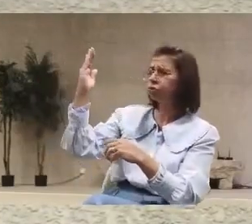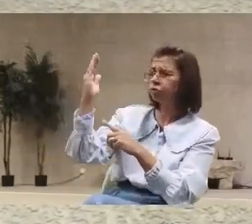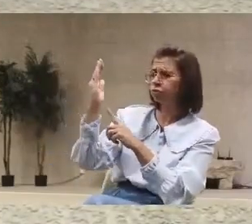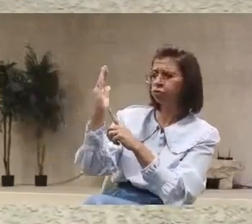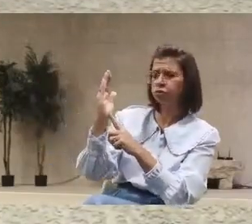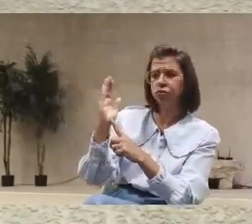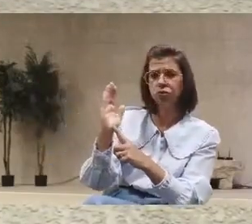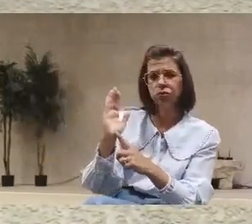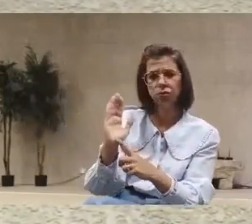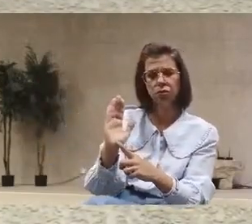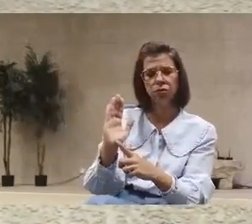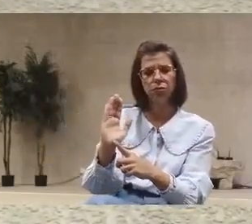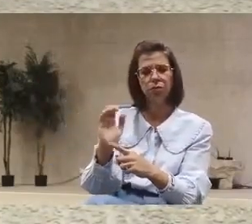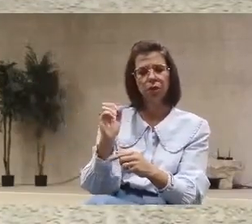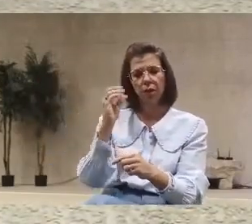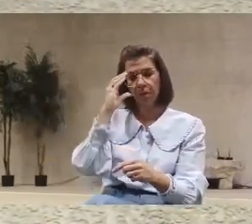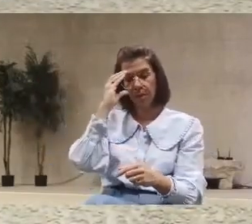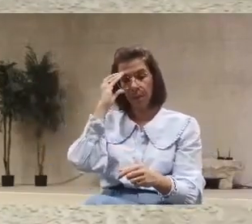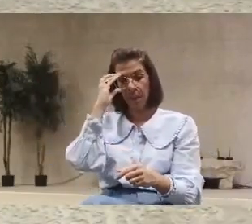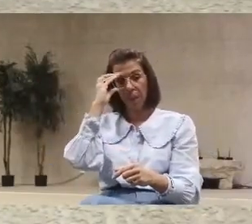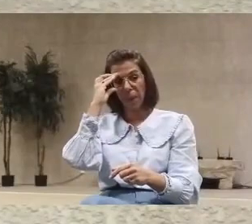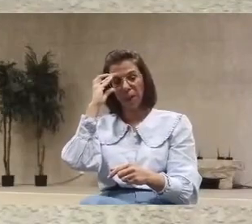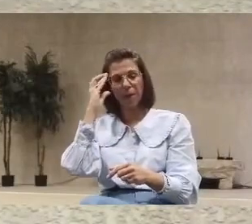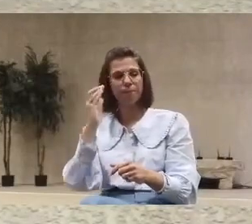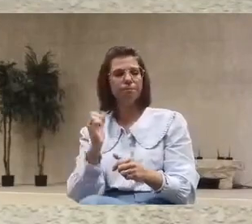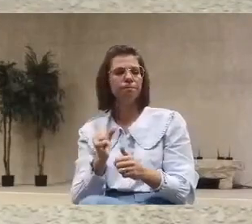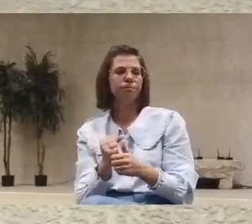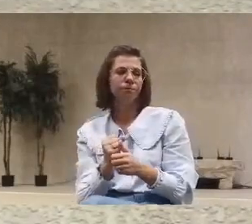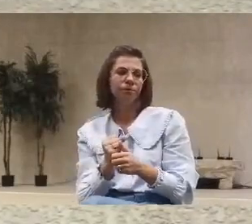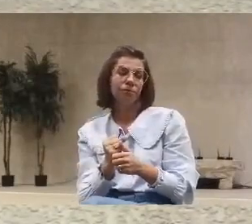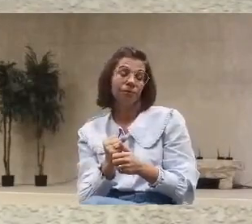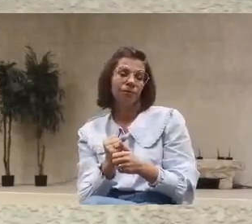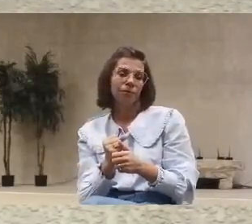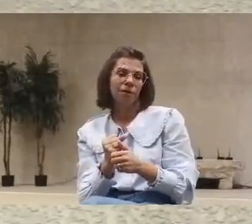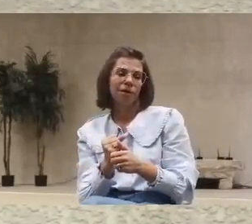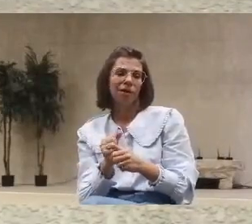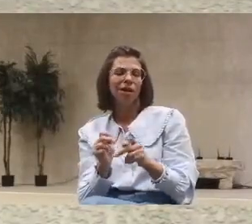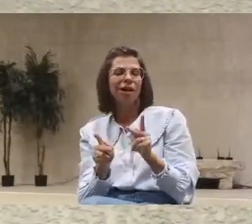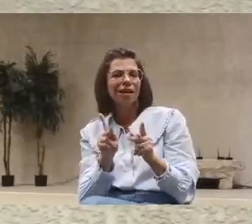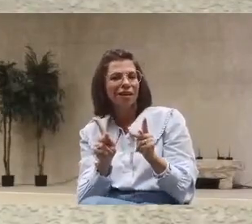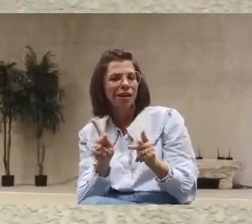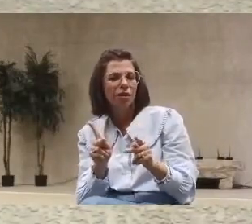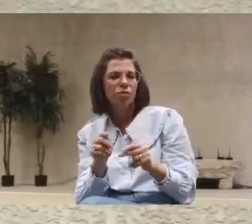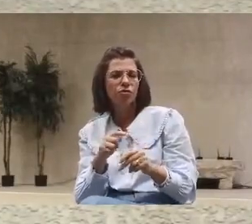s'installer mais ne voyons pas forcément